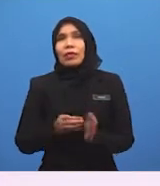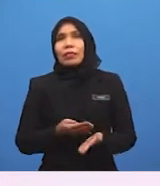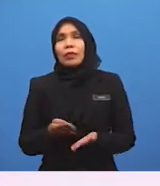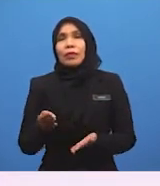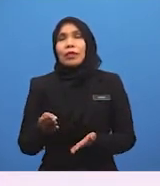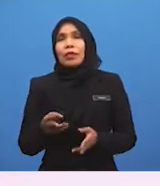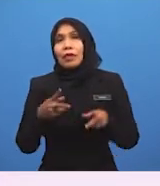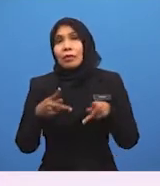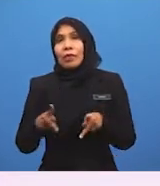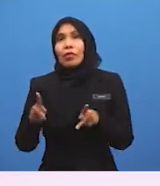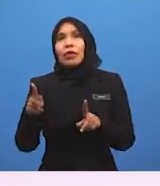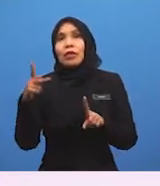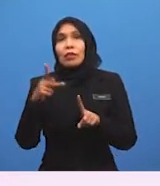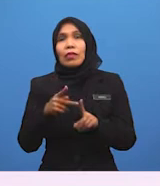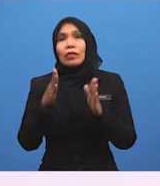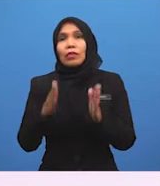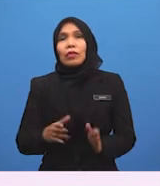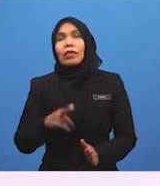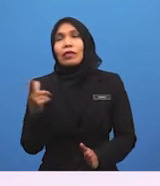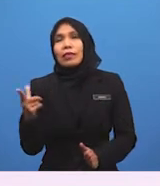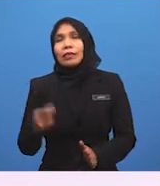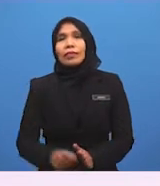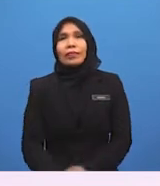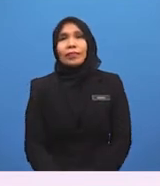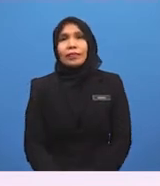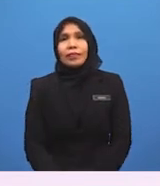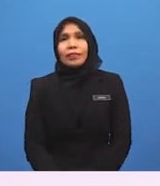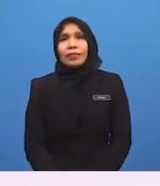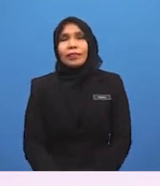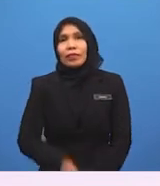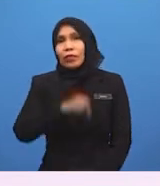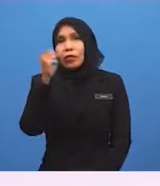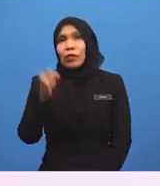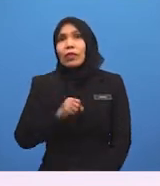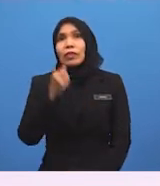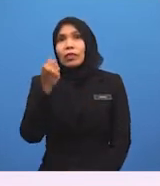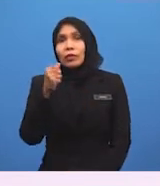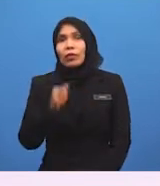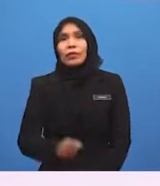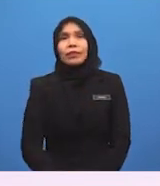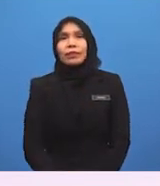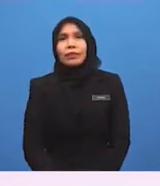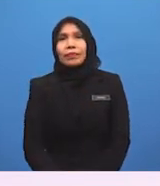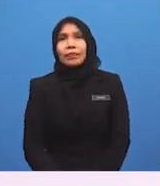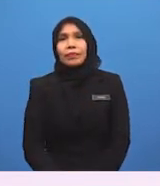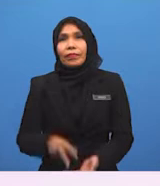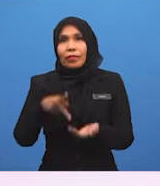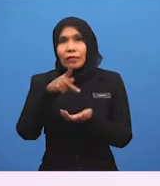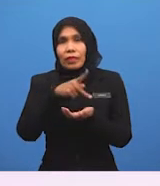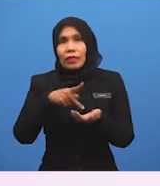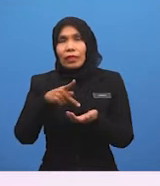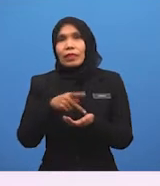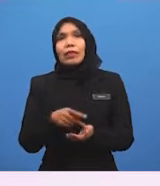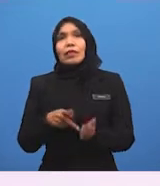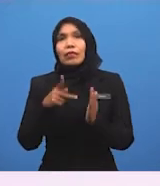peluang kepada orang lain. Soalan 10. Kesan sekiranya